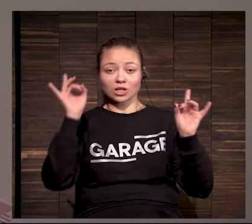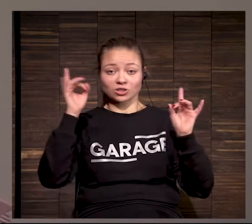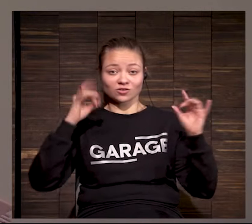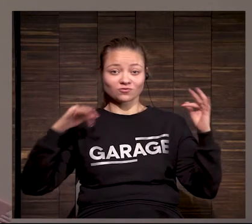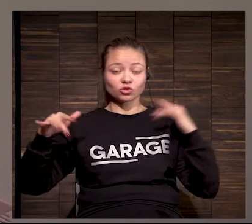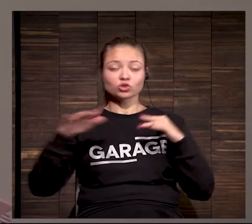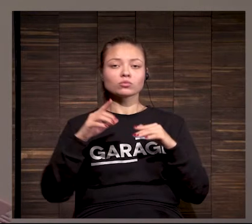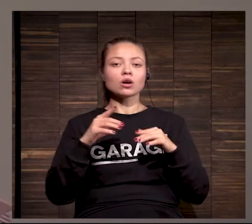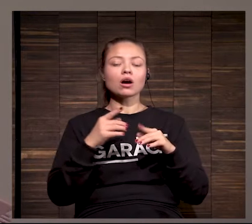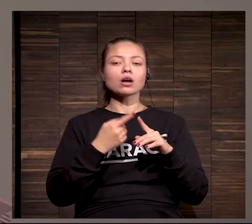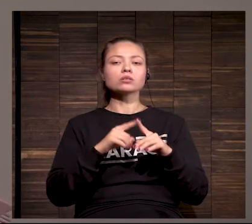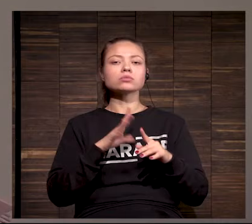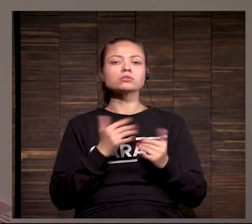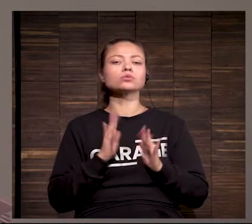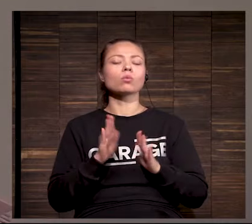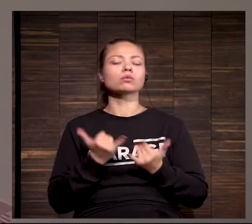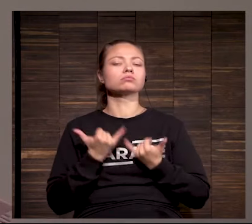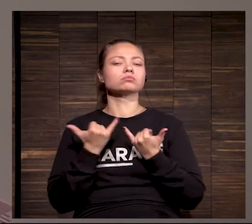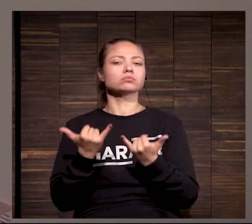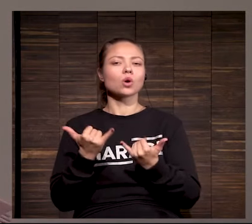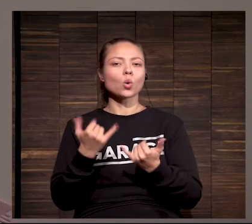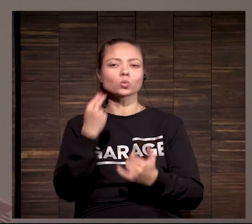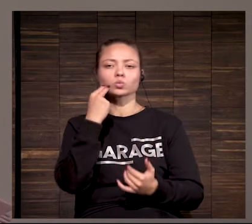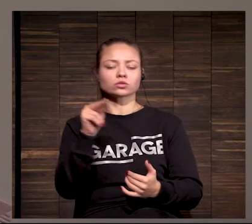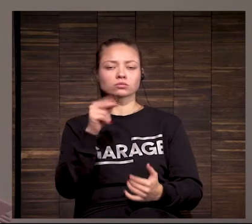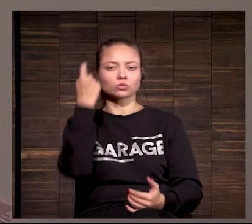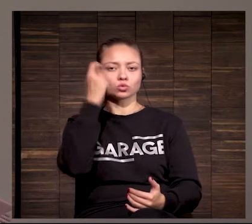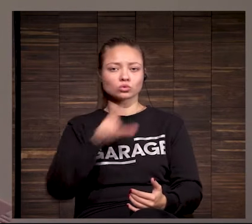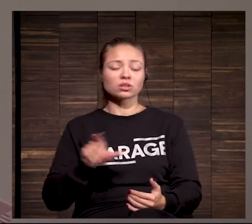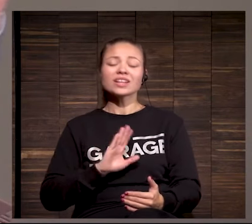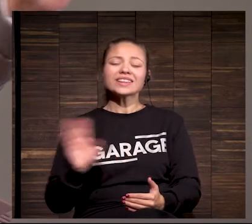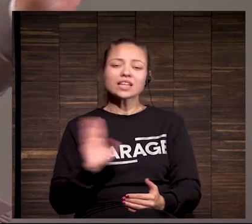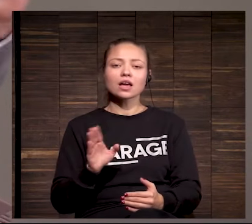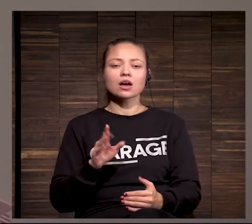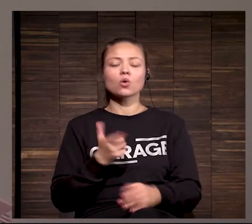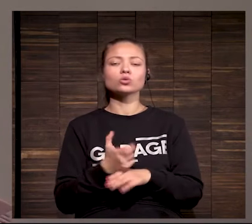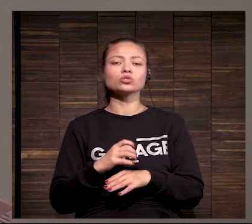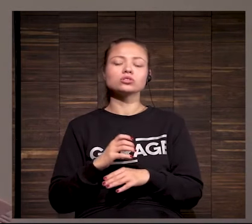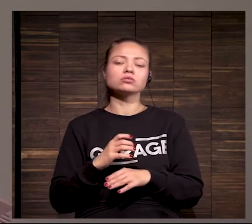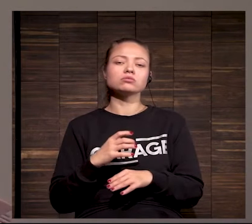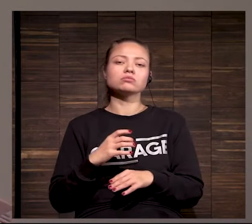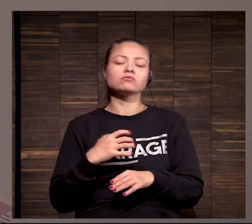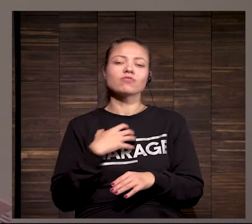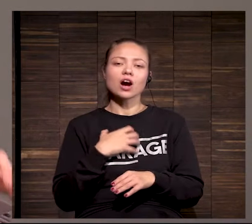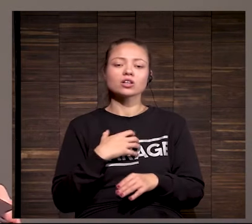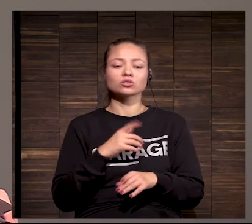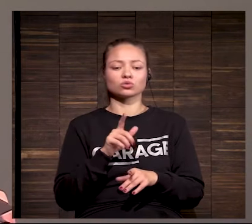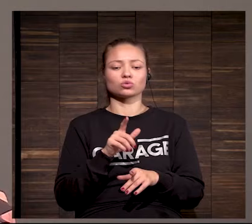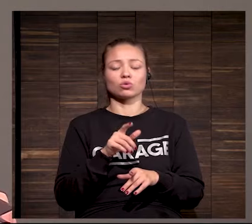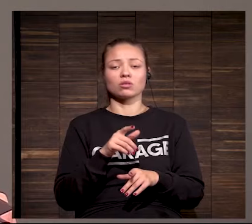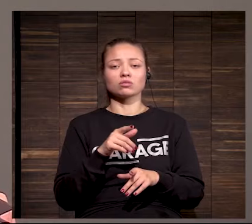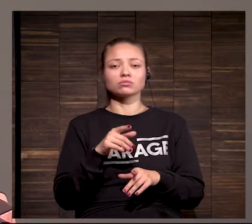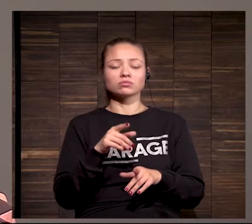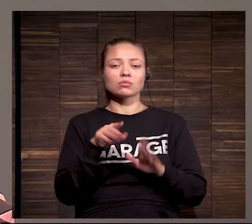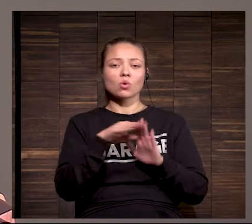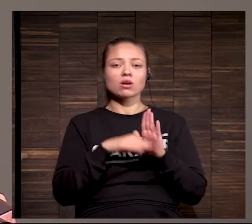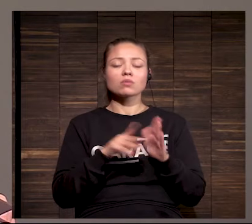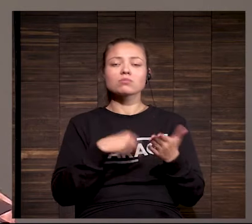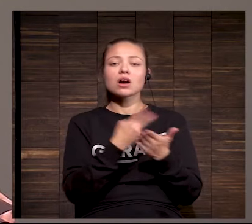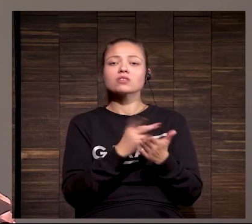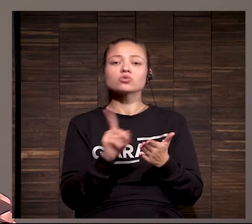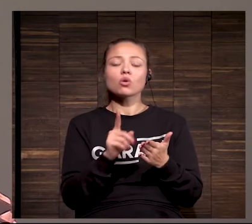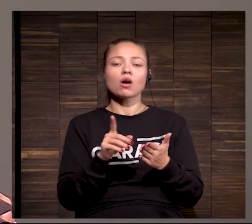художников очень часто бывает такое что арт программа транслируют голоса пожилых белых мужчин который просто самый огромный